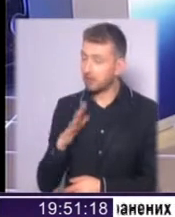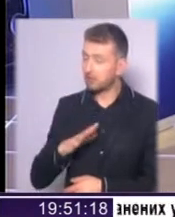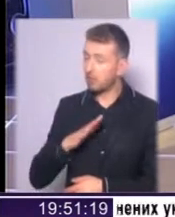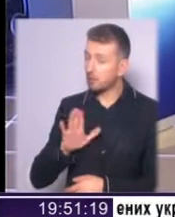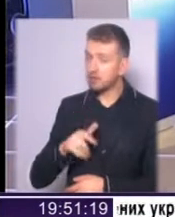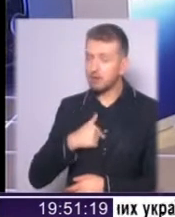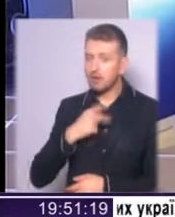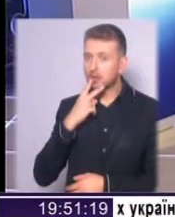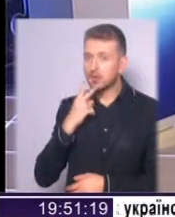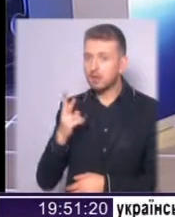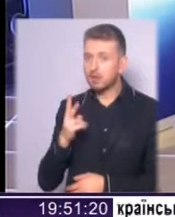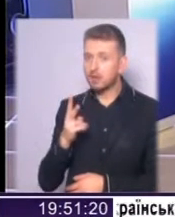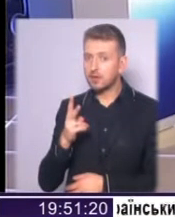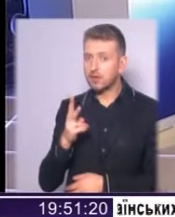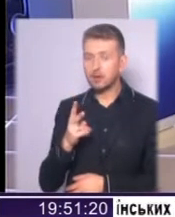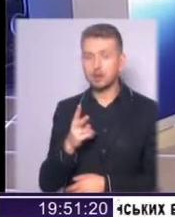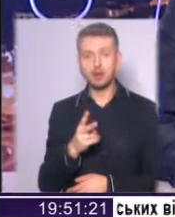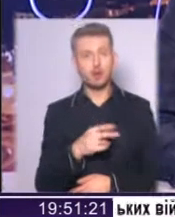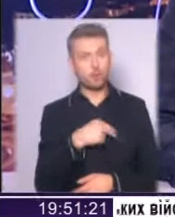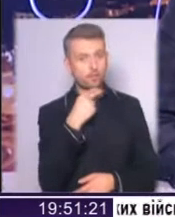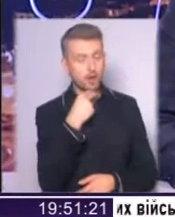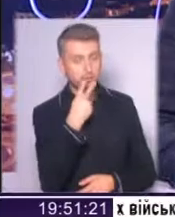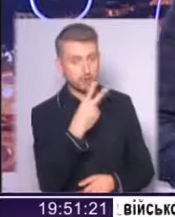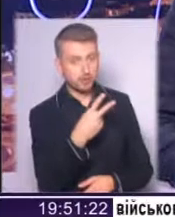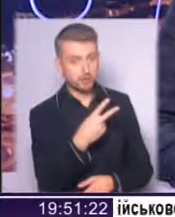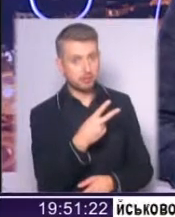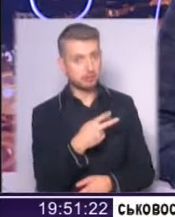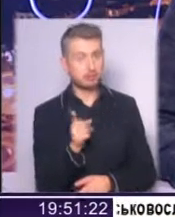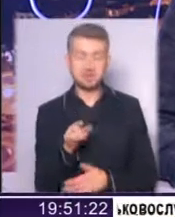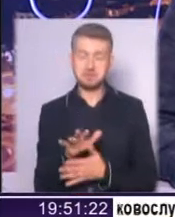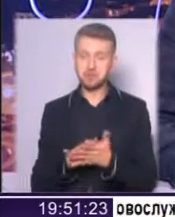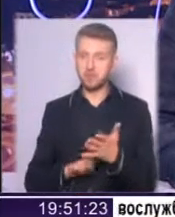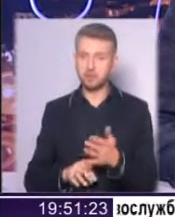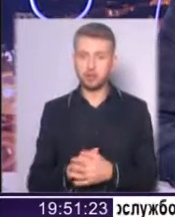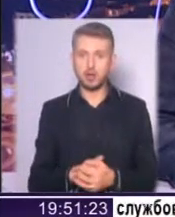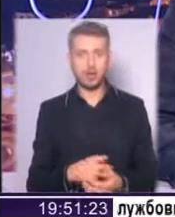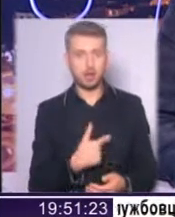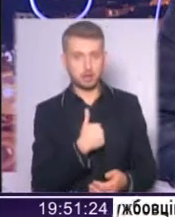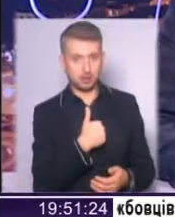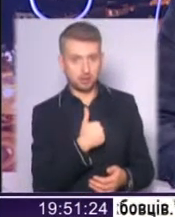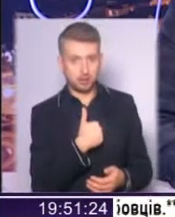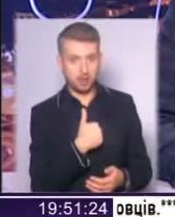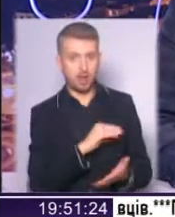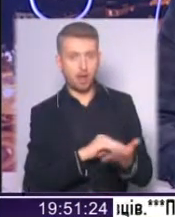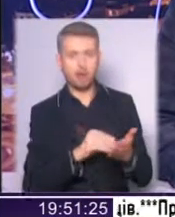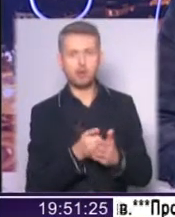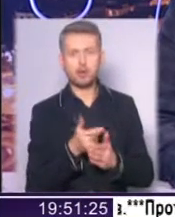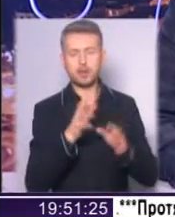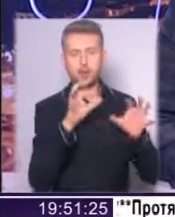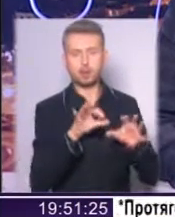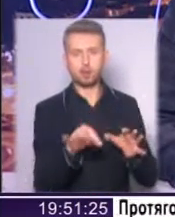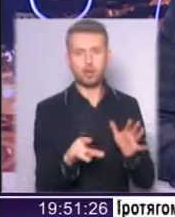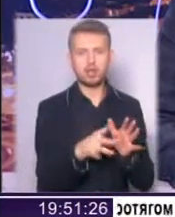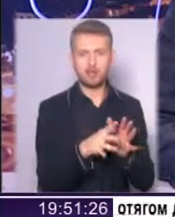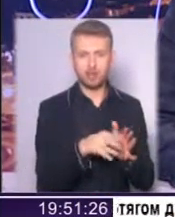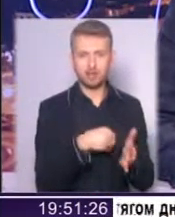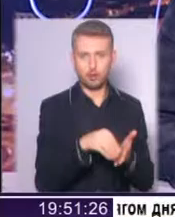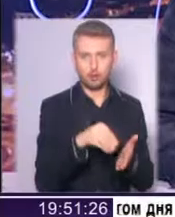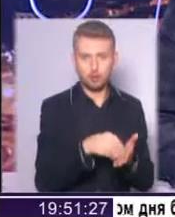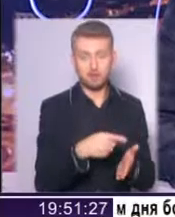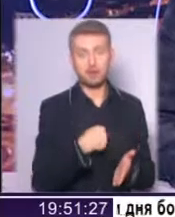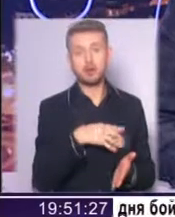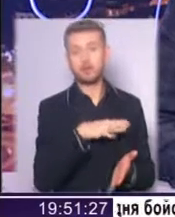вас запитати, от чому ви не підтримали закон про електронні держзакупівлі, але немає часу, Як це? Ми